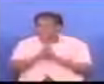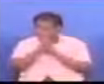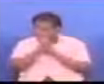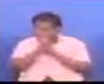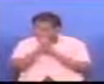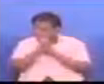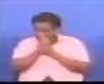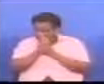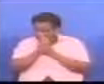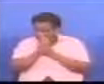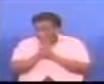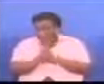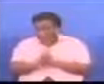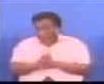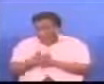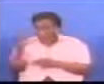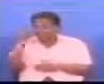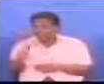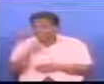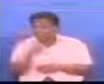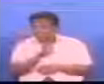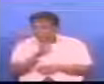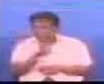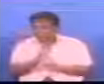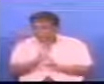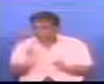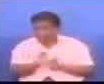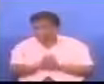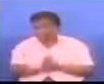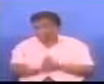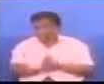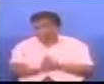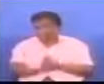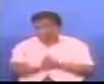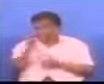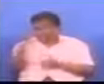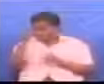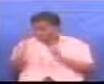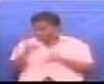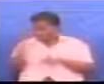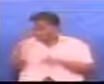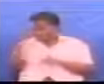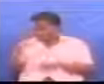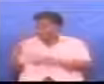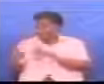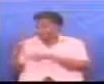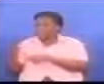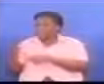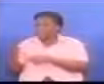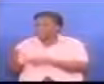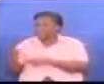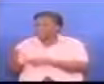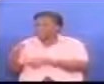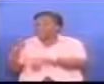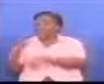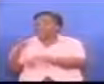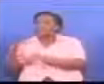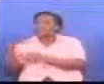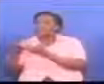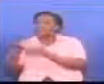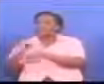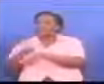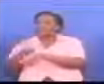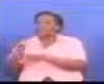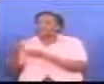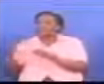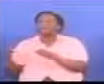ikienda kukopa, na kwa sababu miradi hii inachukua muda mrefu, maana yake ni moja,